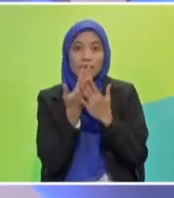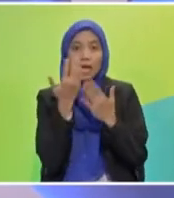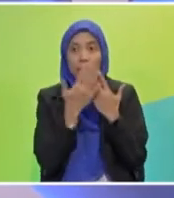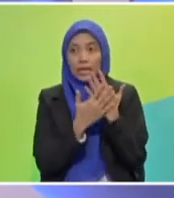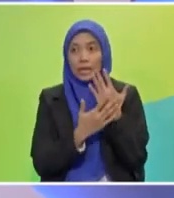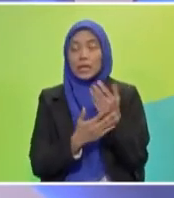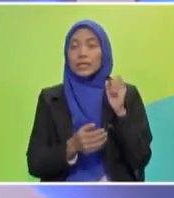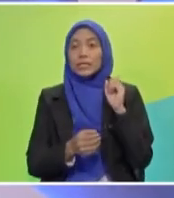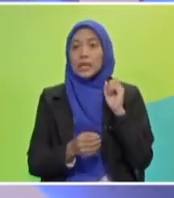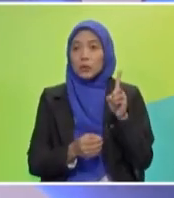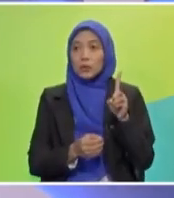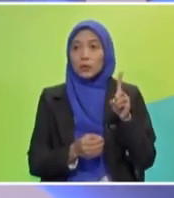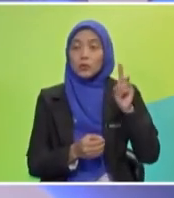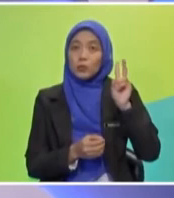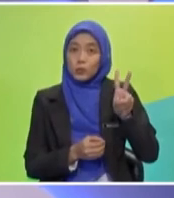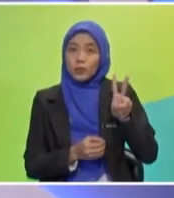satu.